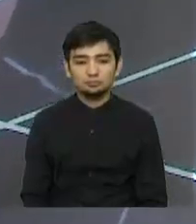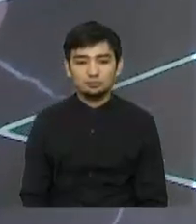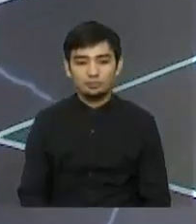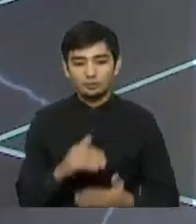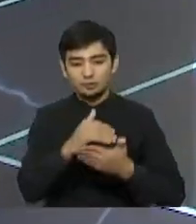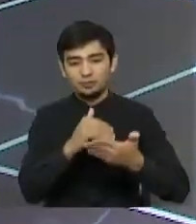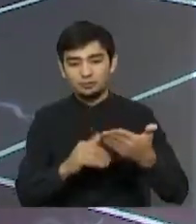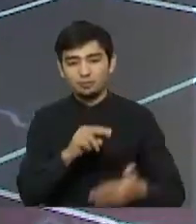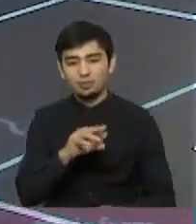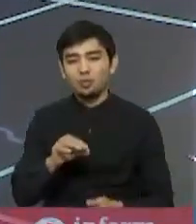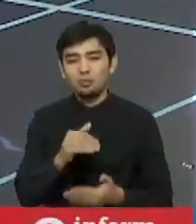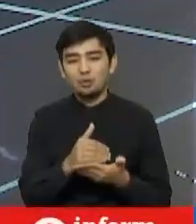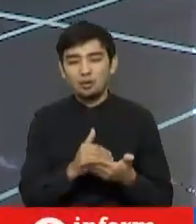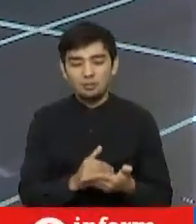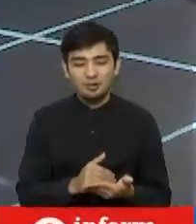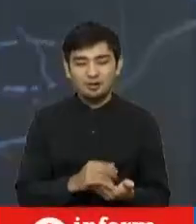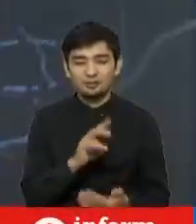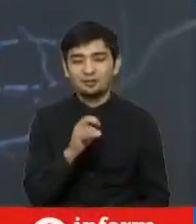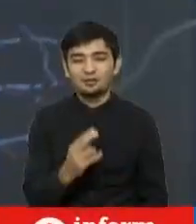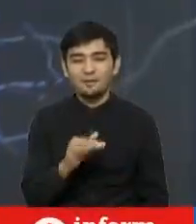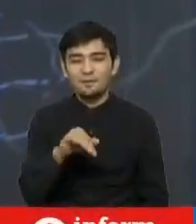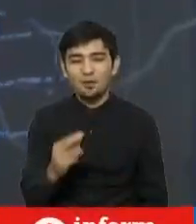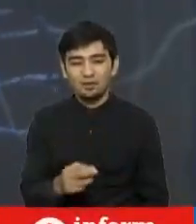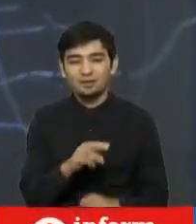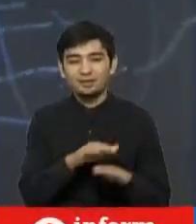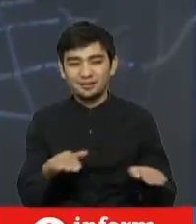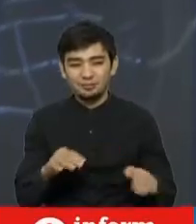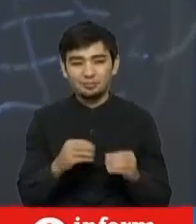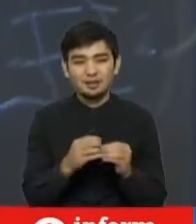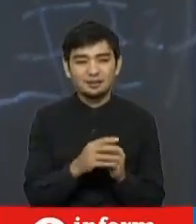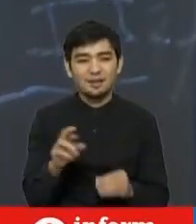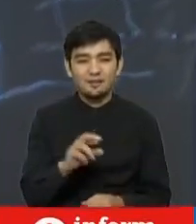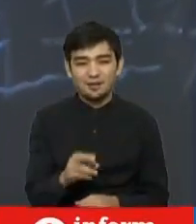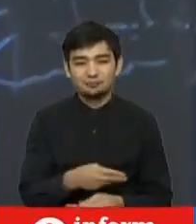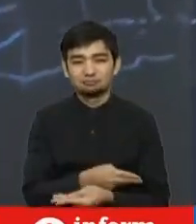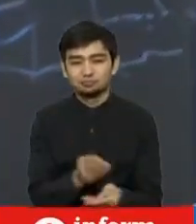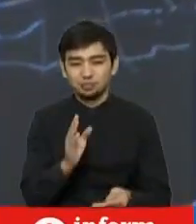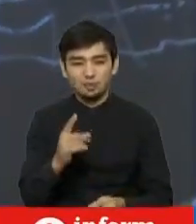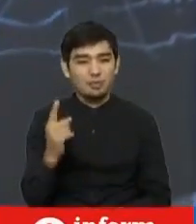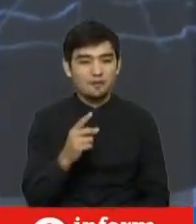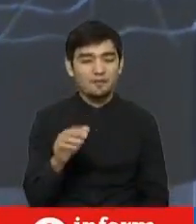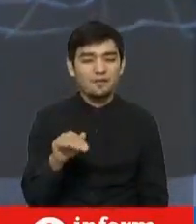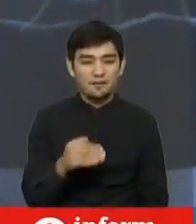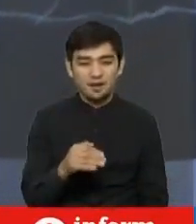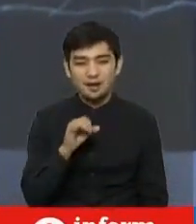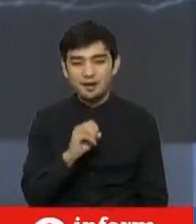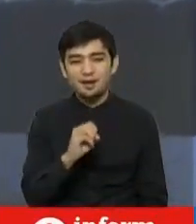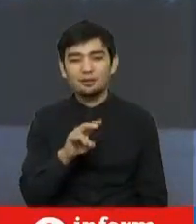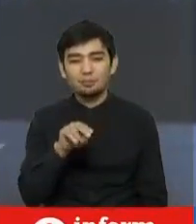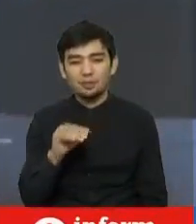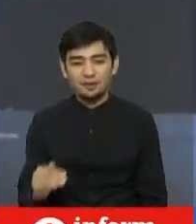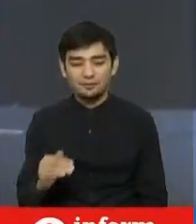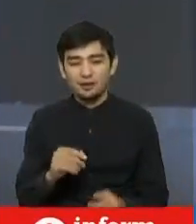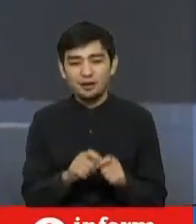Список по программе «Нацфонд детям» будет сформирован уже 15 января. А уже 1 февраля ЕНПФ откроет целевые накопительные